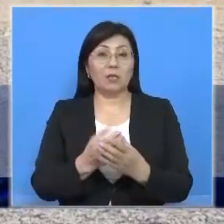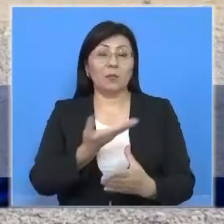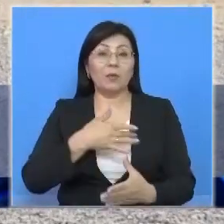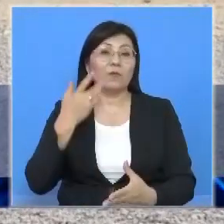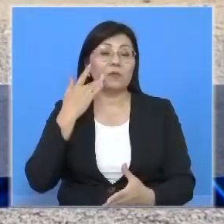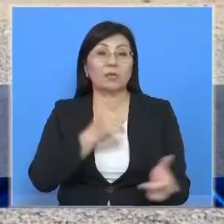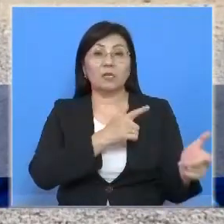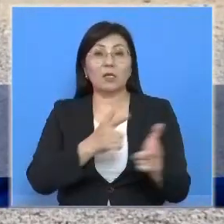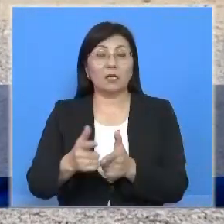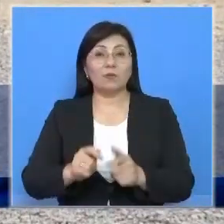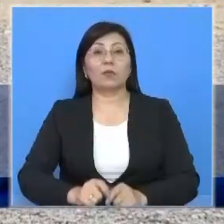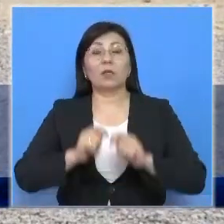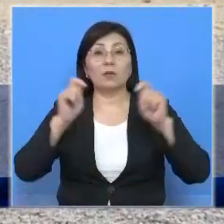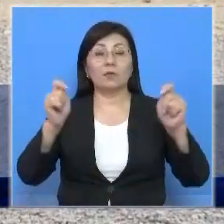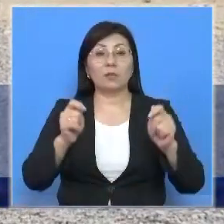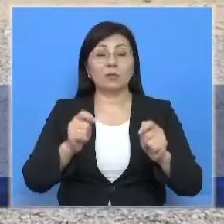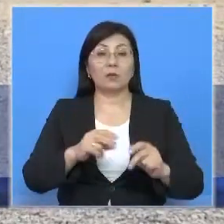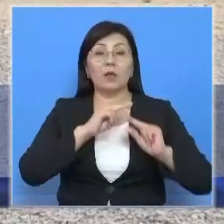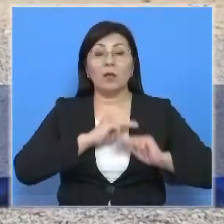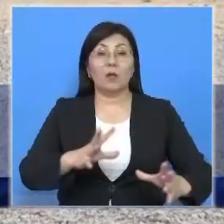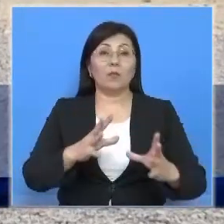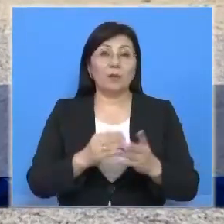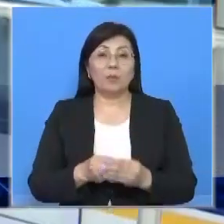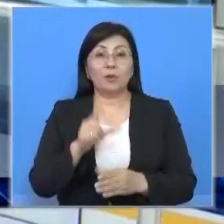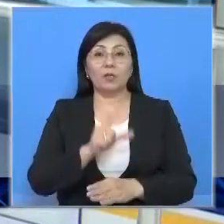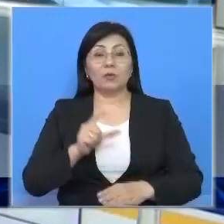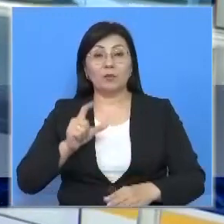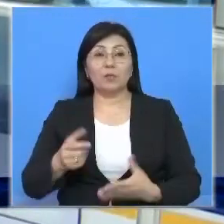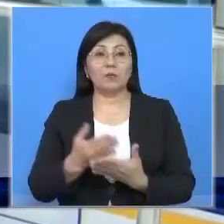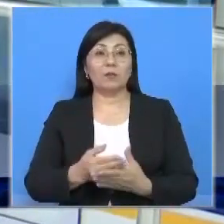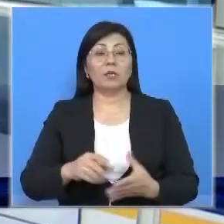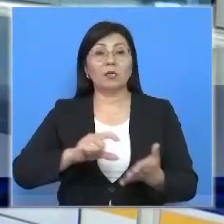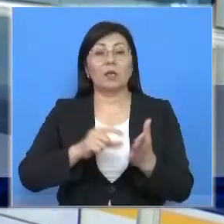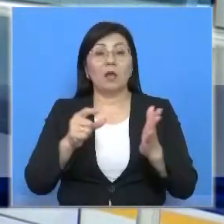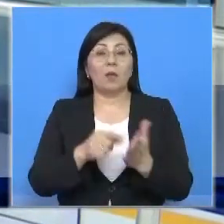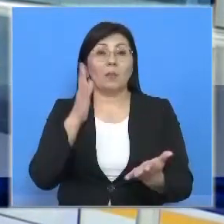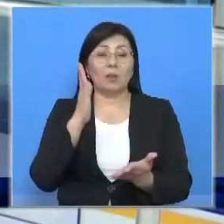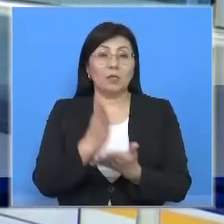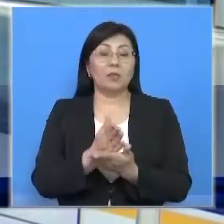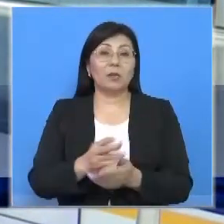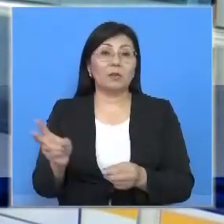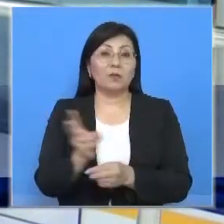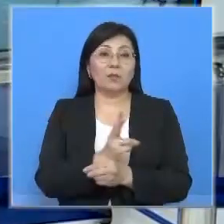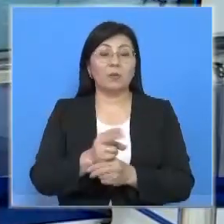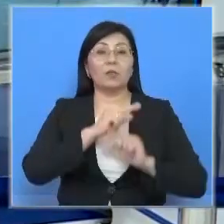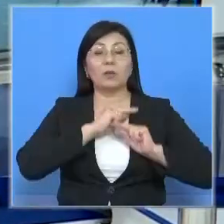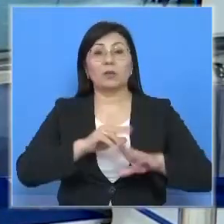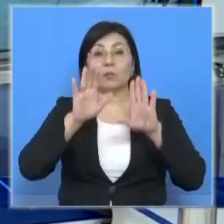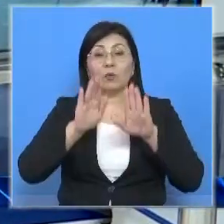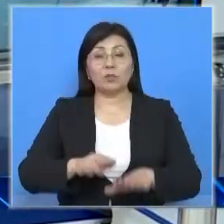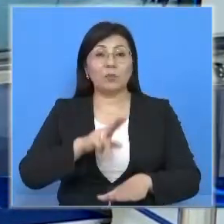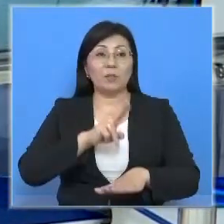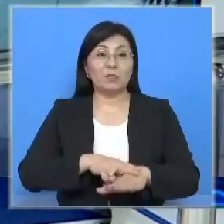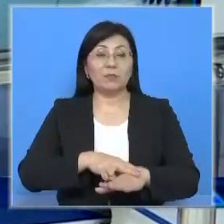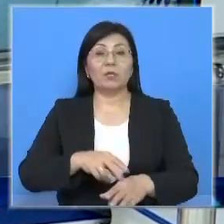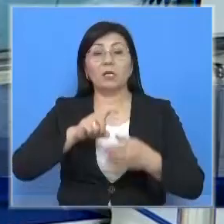всегда готовы и открыты к сотрудничеству с населением. Помещения оснащены камерами видеонаблюдения. Также рабочие места участковых